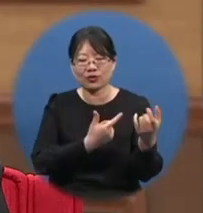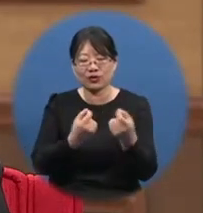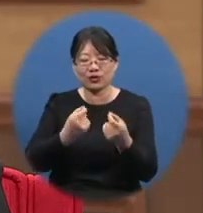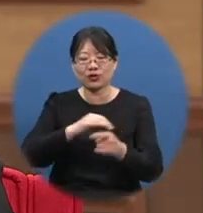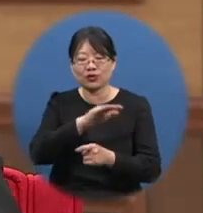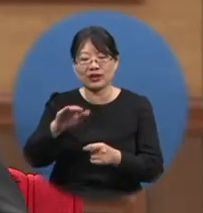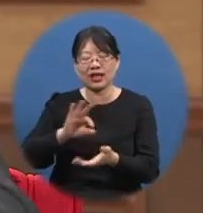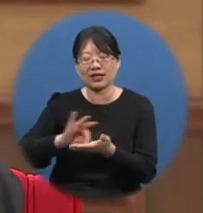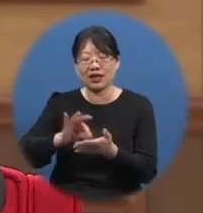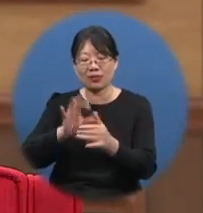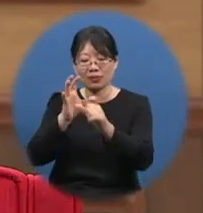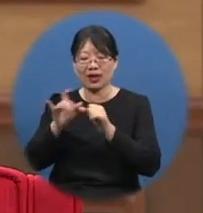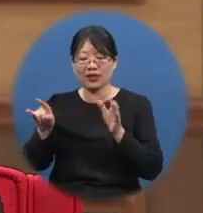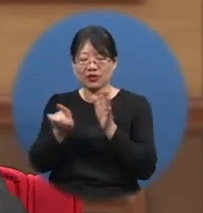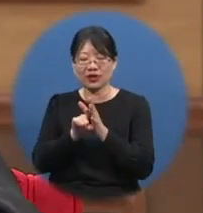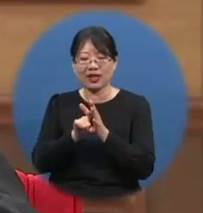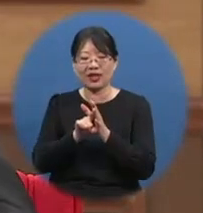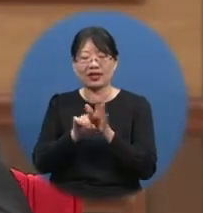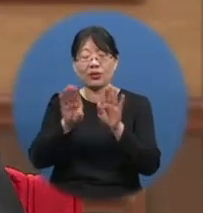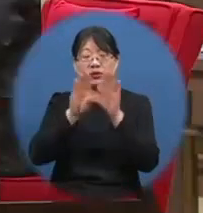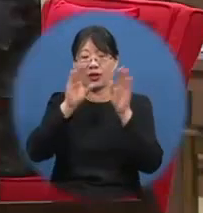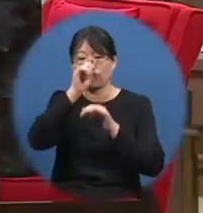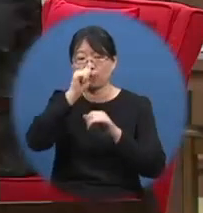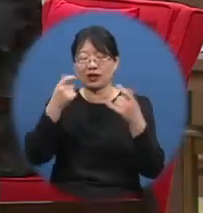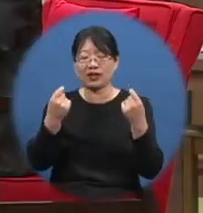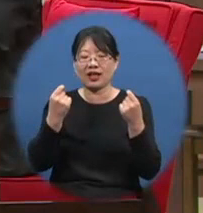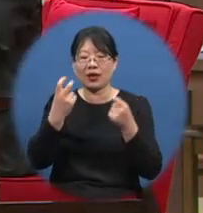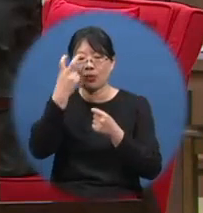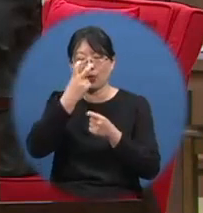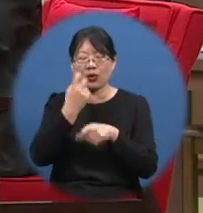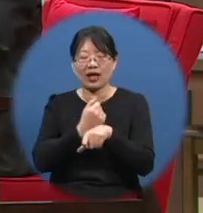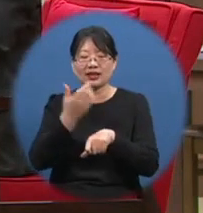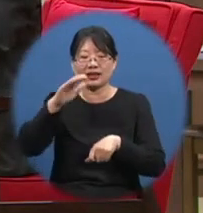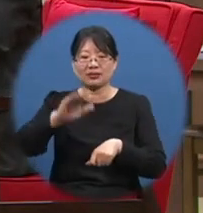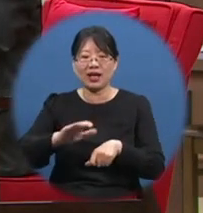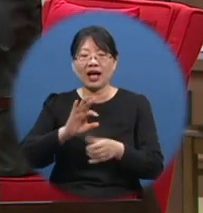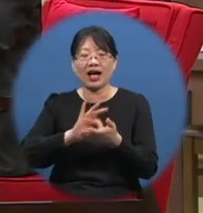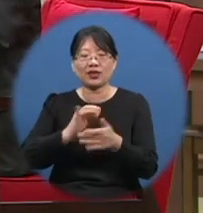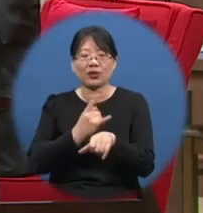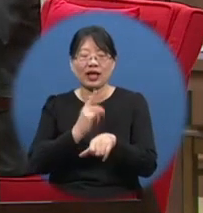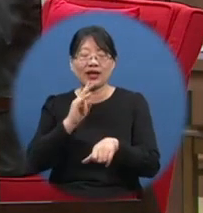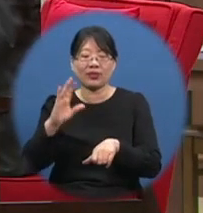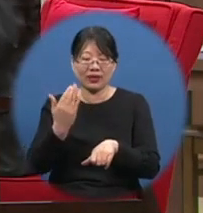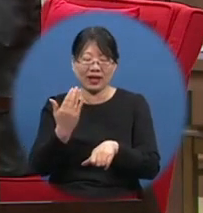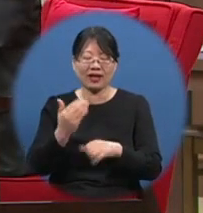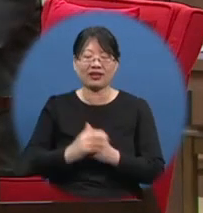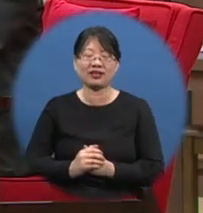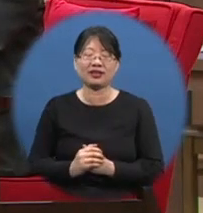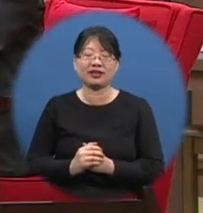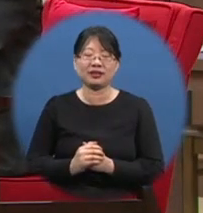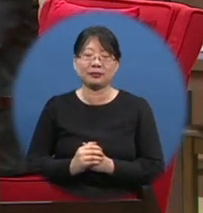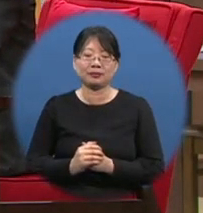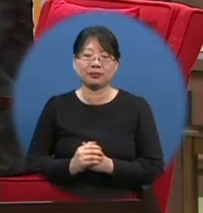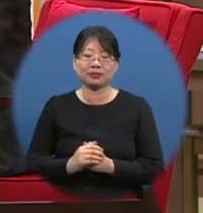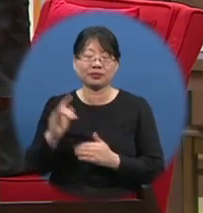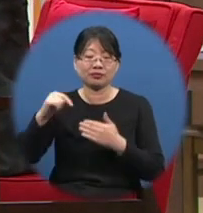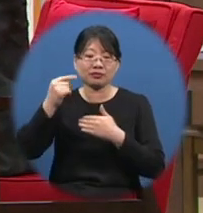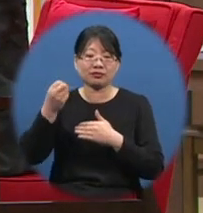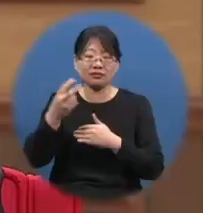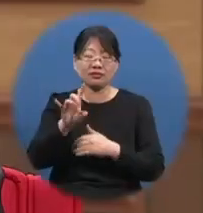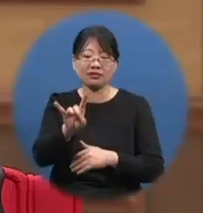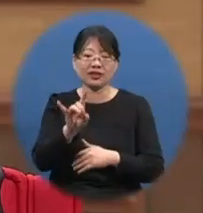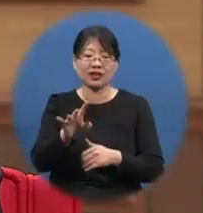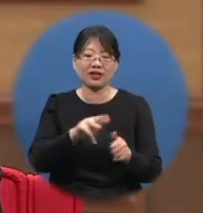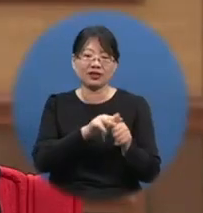우리가 이런 쪽에 활용할 수 있도록 좀 문을 열어야 되겠다. 또 하나는 보호하되 활용해야 한다. 그렇습니다. 그렇죠. 전향적으로. 네. 그 다음에 또